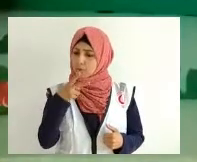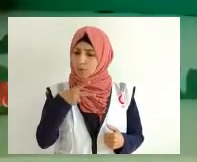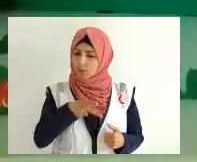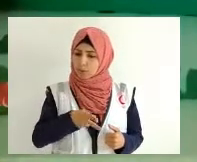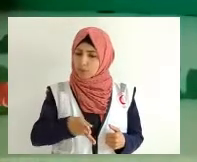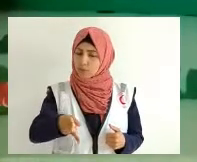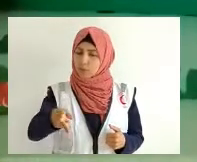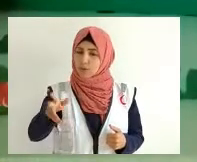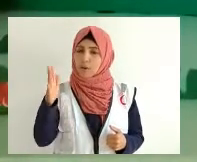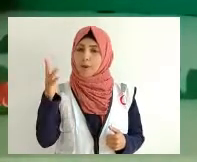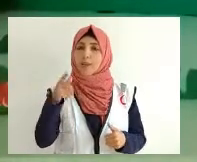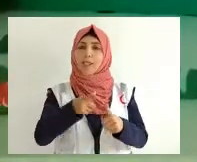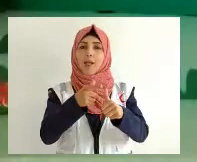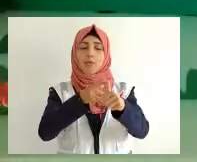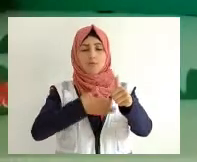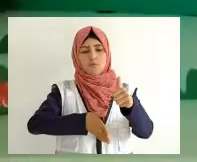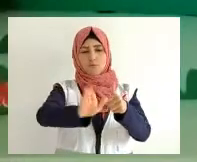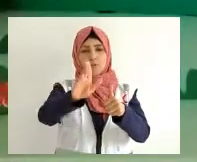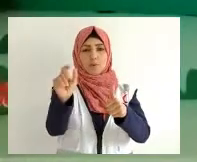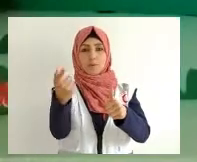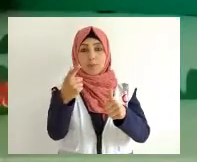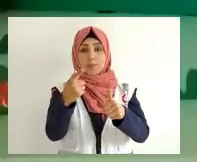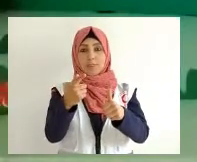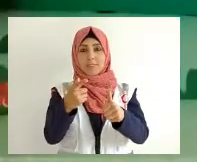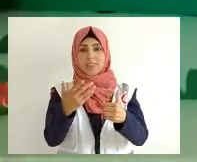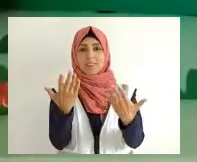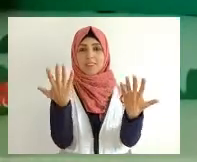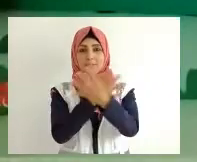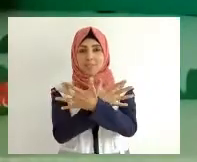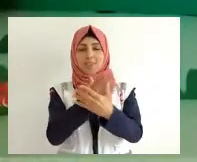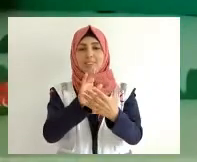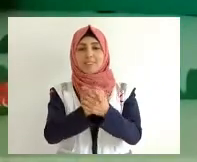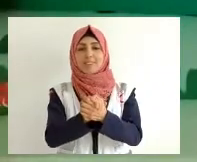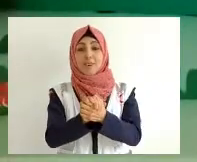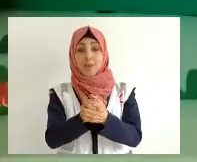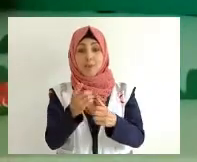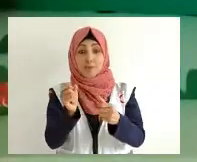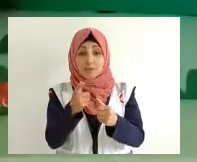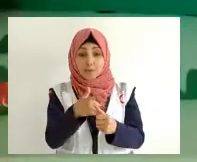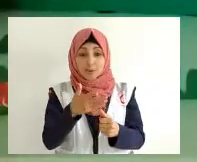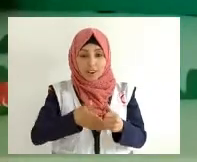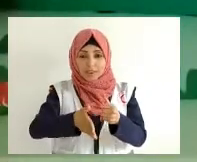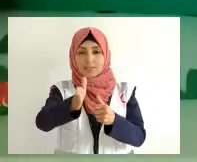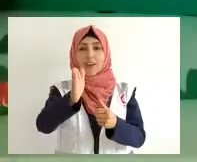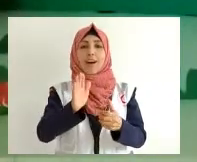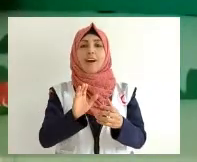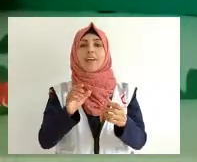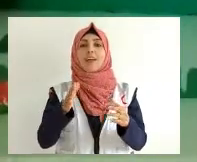أول واحد على الغابة في الصباح ليعملها مفاجأة لأصدقائه الحيوانات.